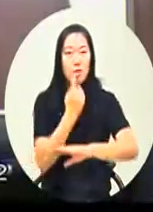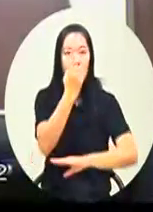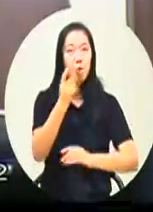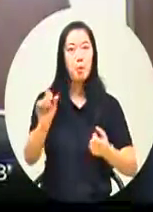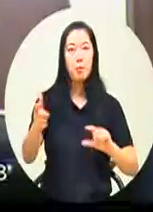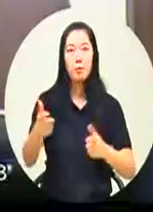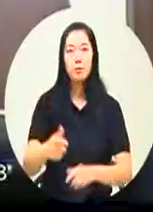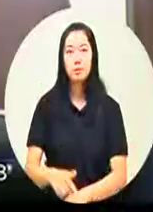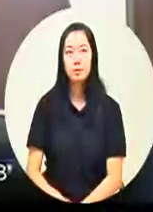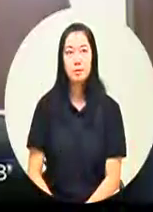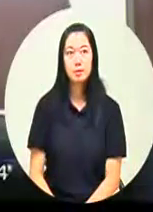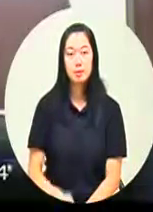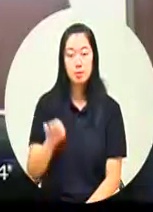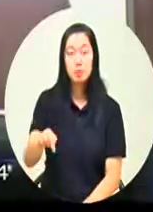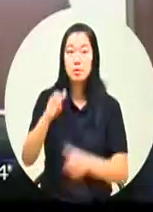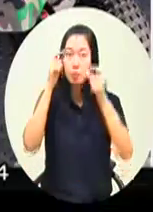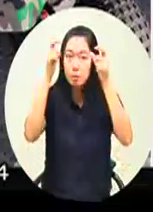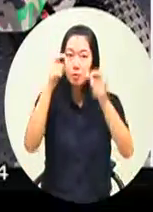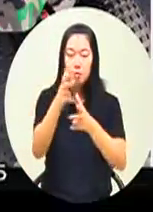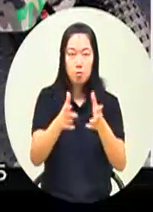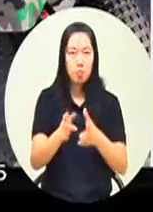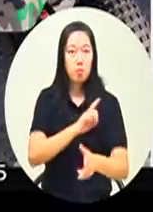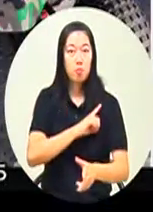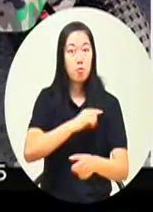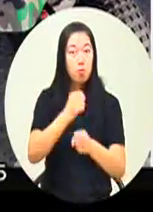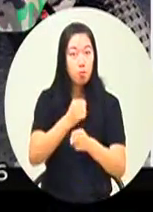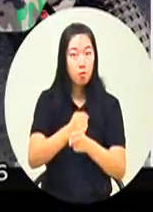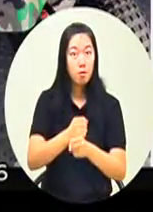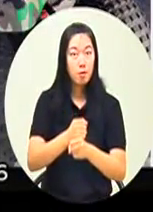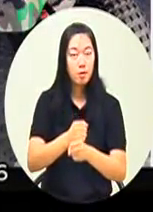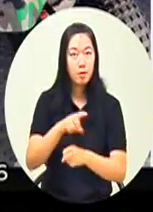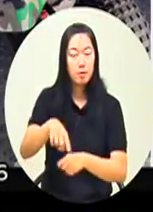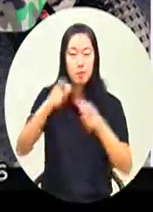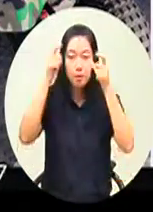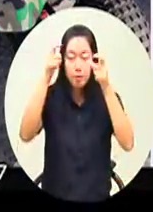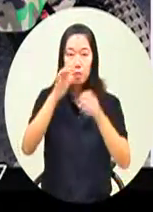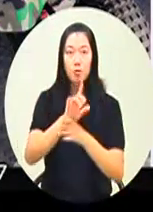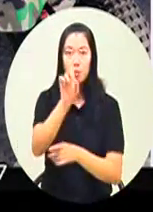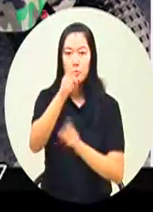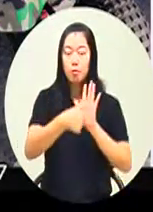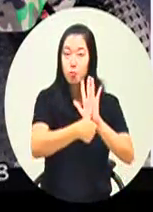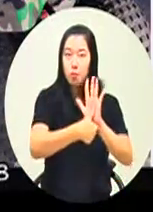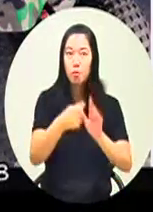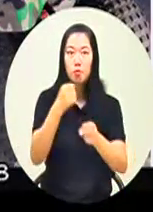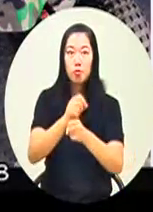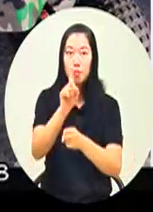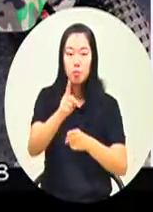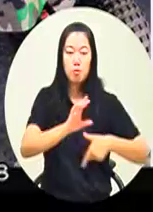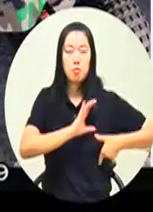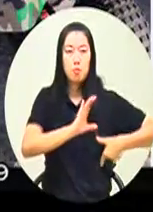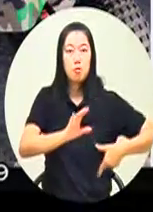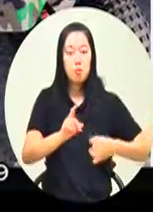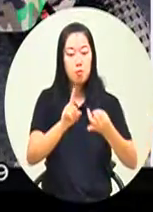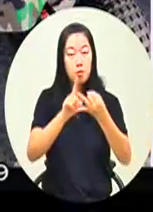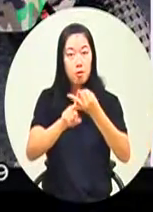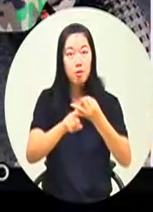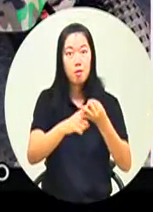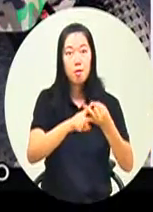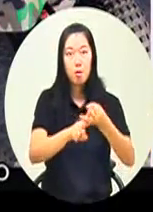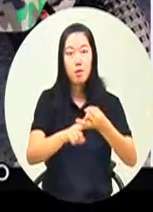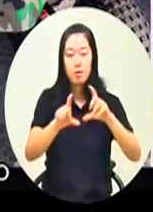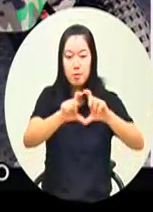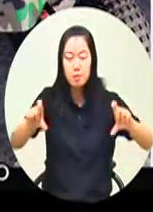那这个也是我们高雄厂自己做的，高雄有一个非常有名的，原来是做韦斯牌的，他后来改做